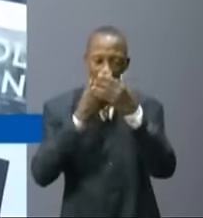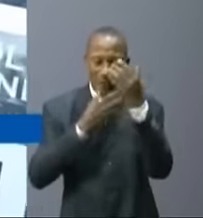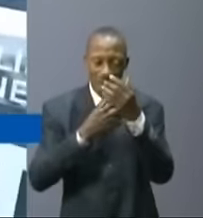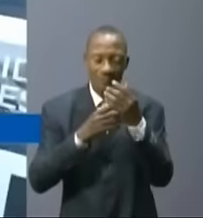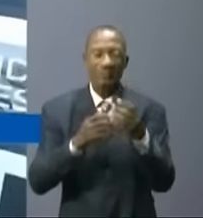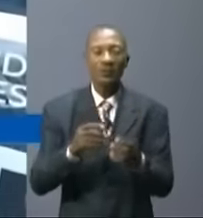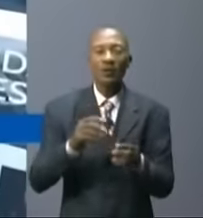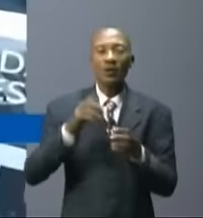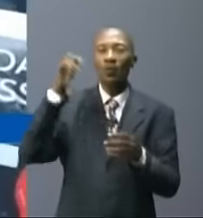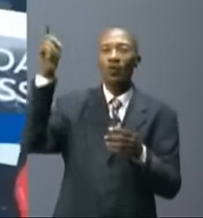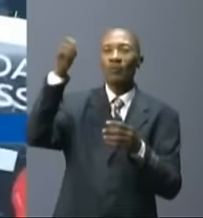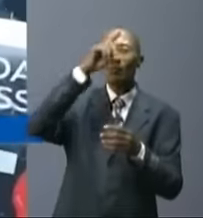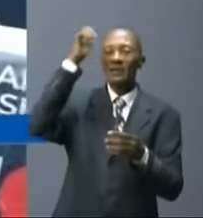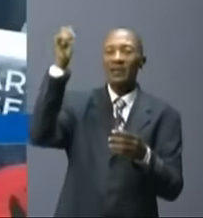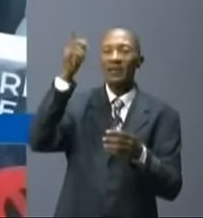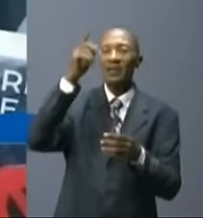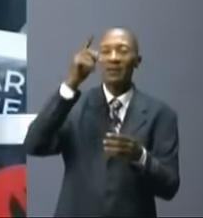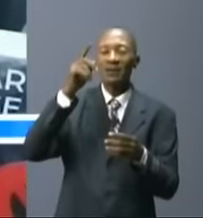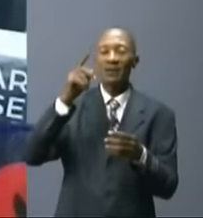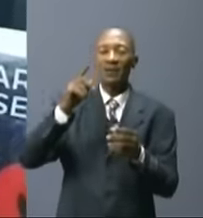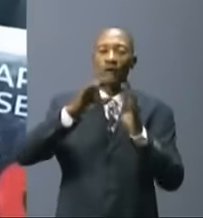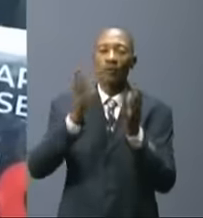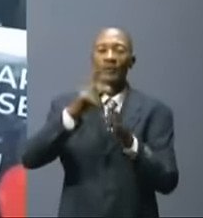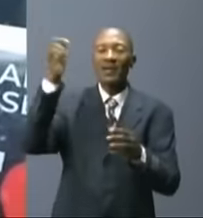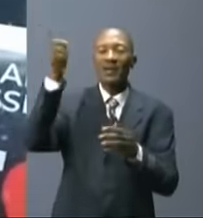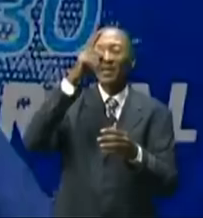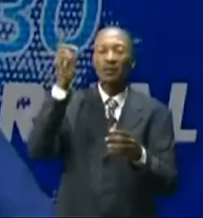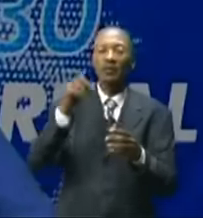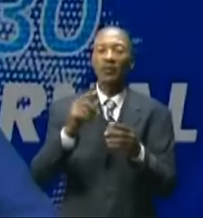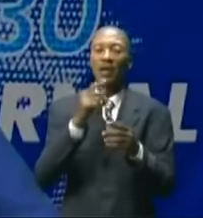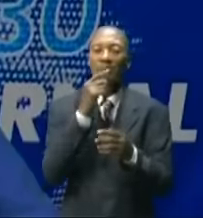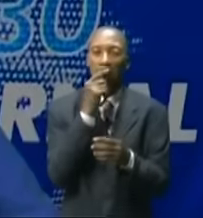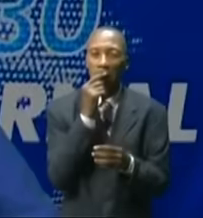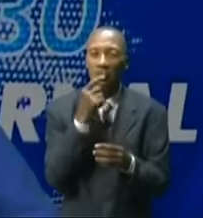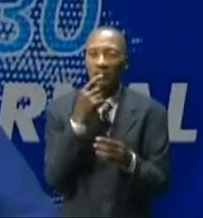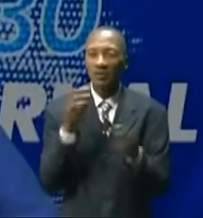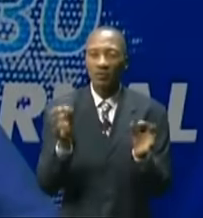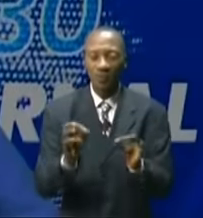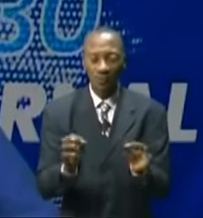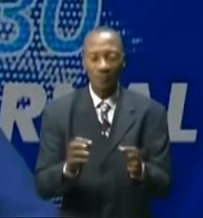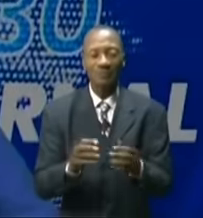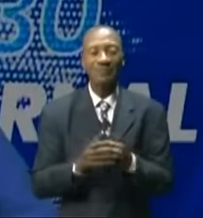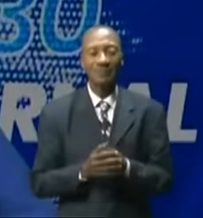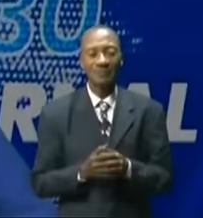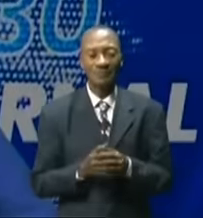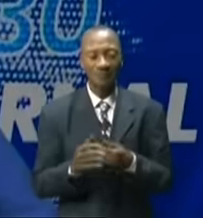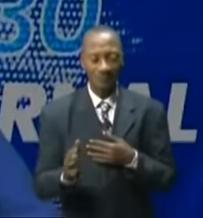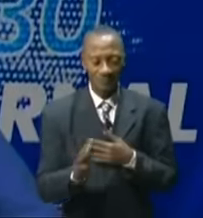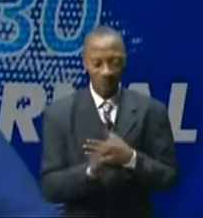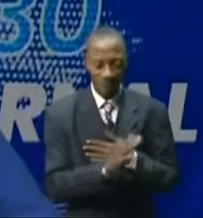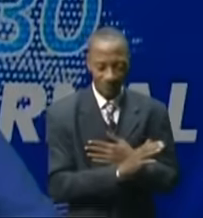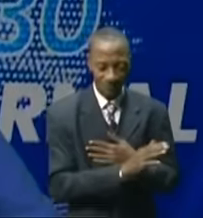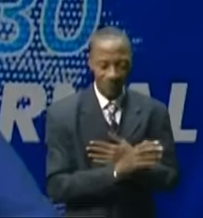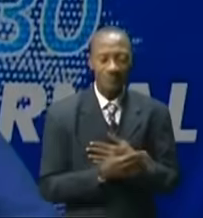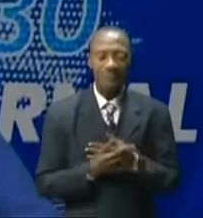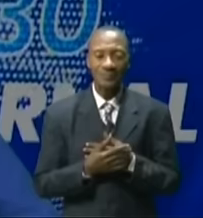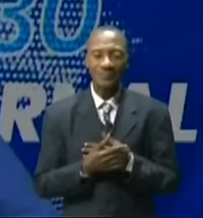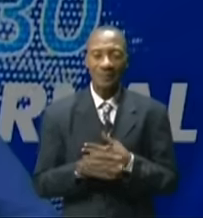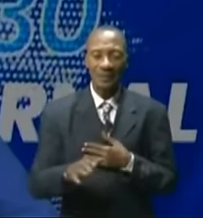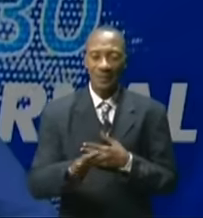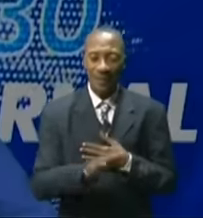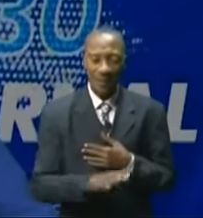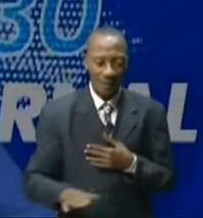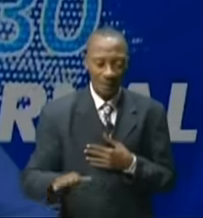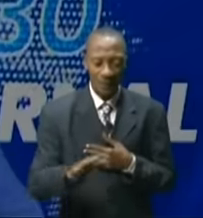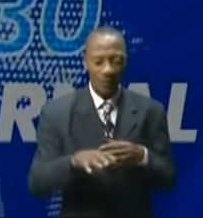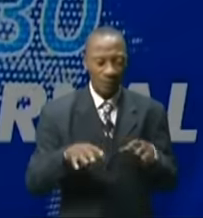a motivé cette démarche des Congolais pris de paix. La nation congolaise est debout contre l'agression